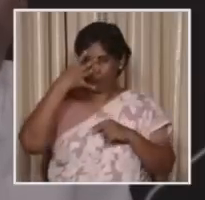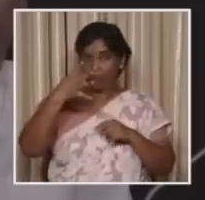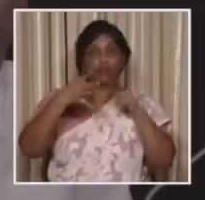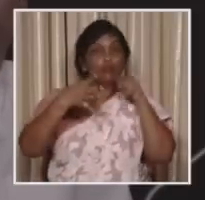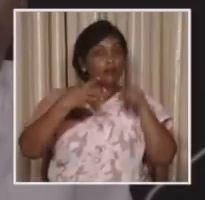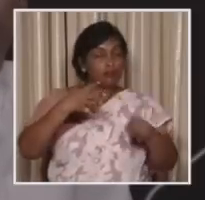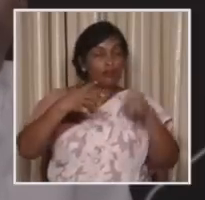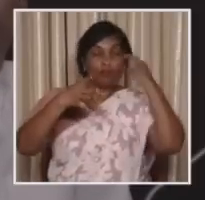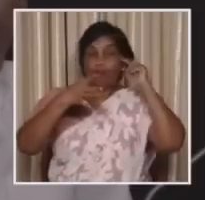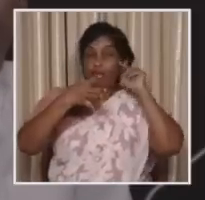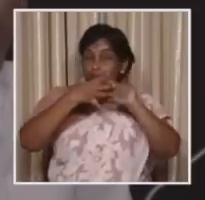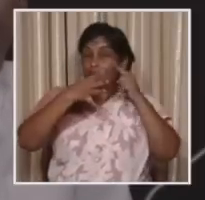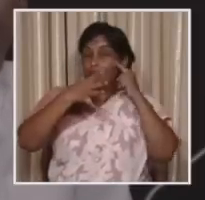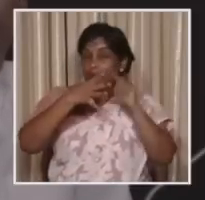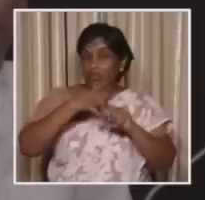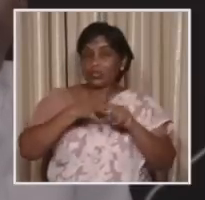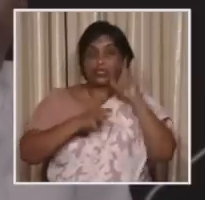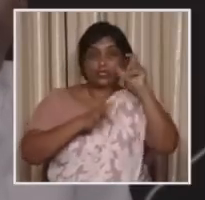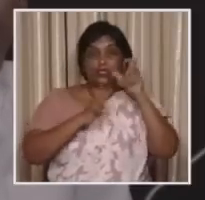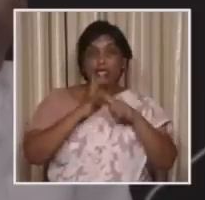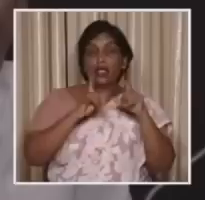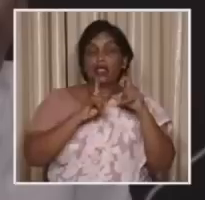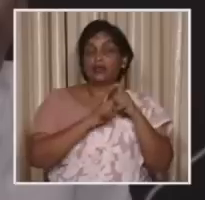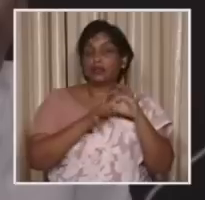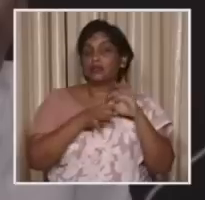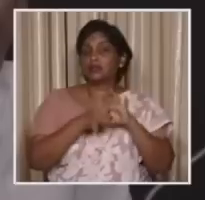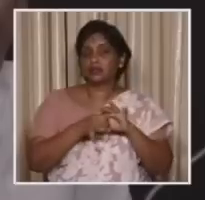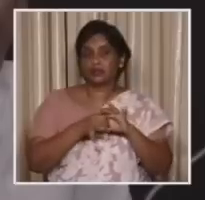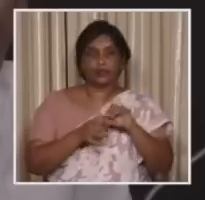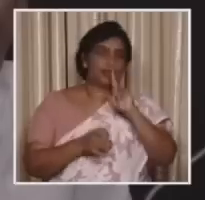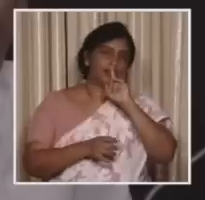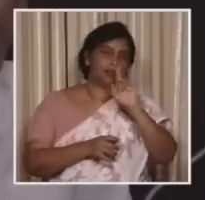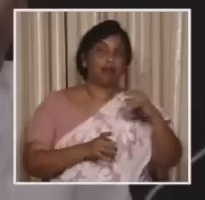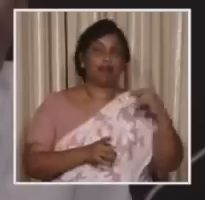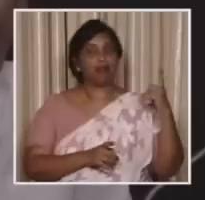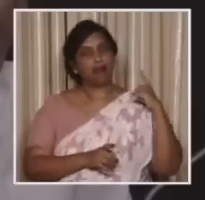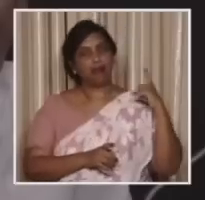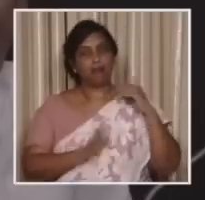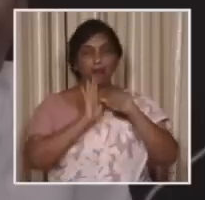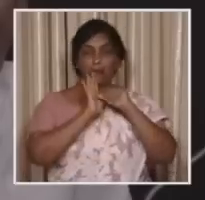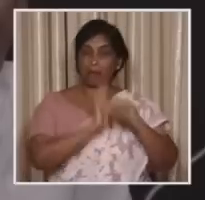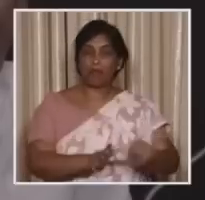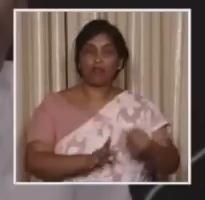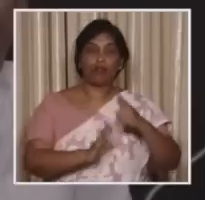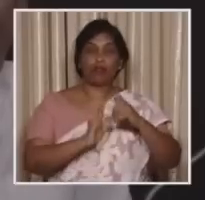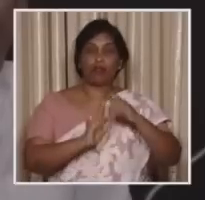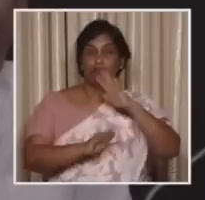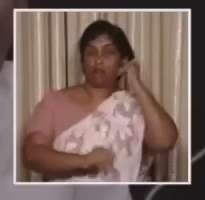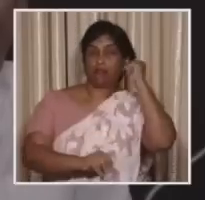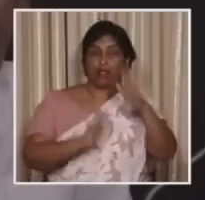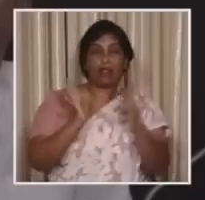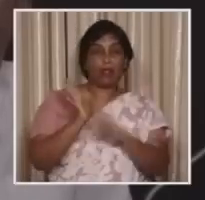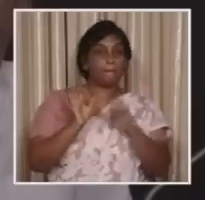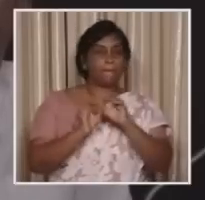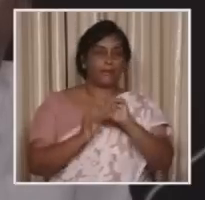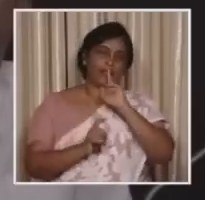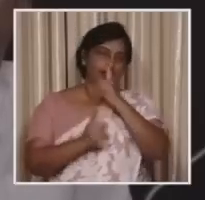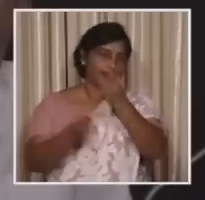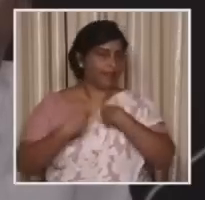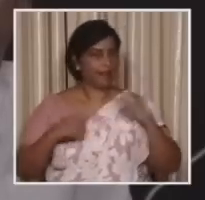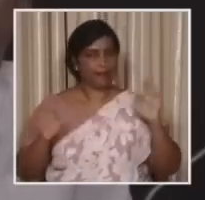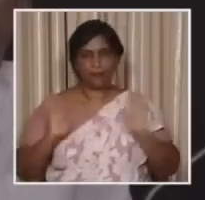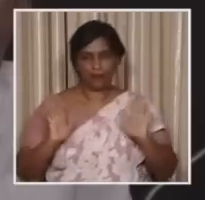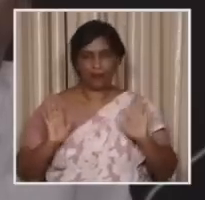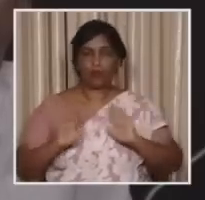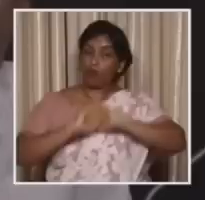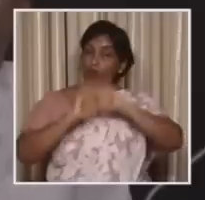මේ සිද්ධියට බුද්ධාංශයේ තියෙන සම්බන්ධකම්. මේ එතකොට කියන්නේ මම ආමියක පාවා දෙනවා ජාති ද්‍රෝහීන් නලින් බණ්ඩාරක කියන කියන්නේ නැපා. අපි